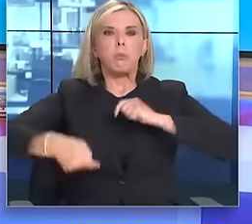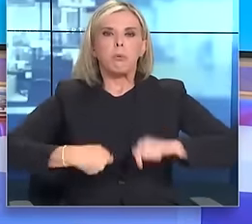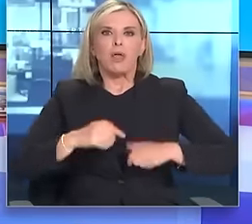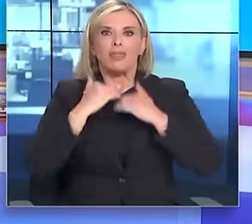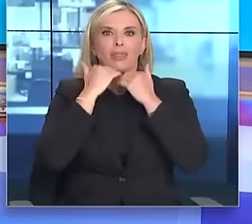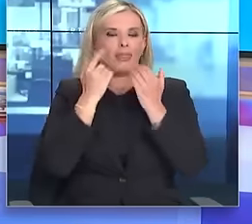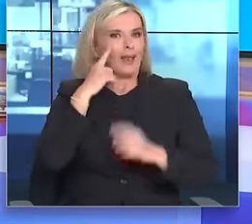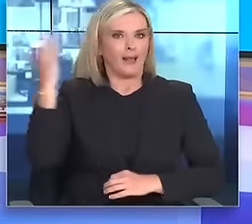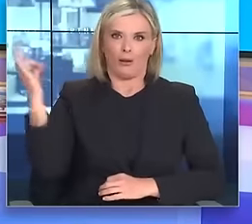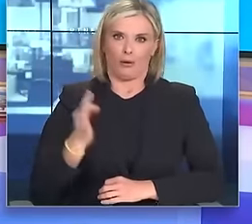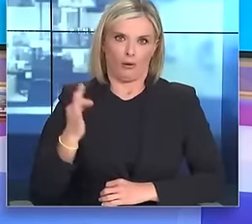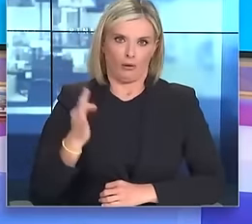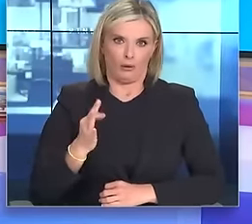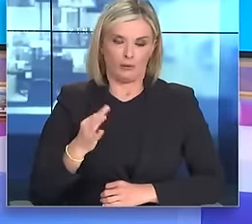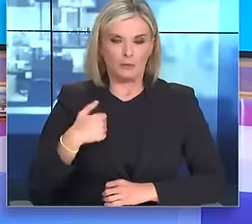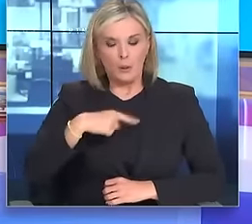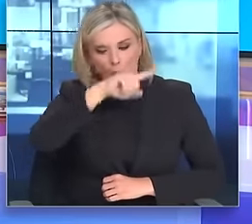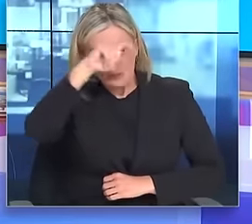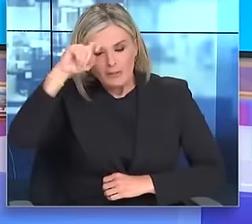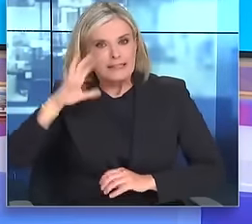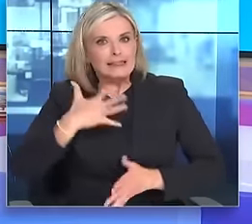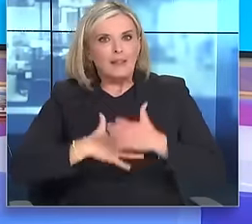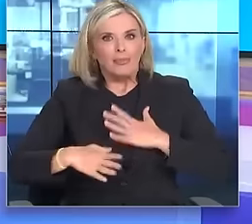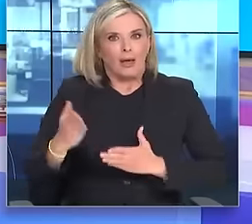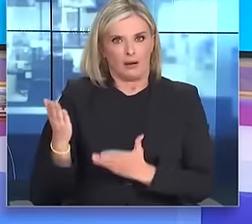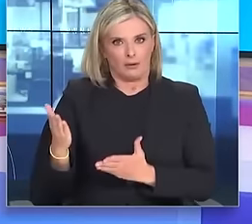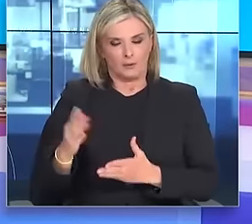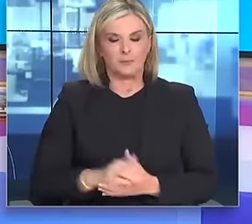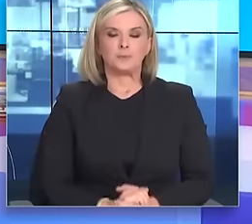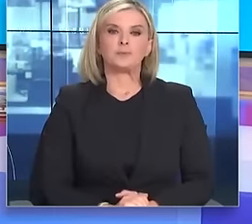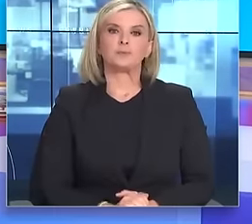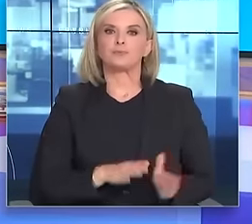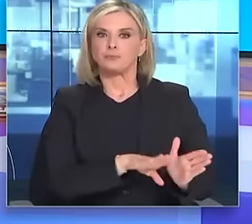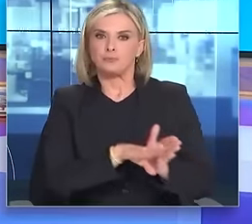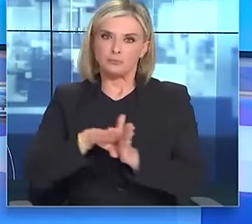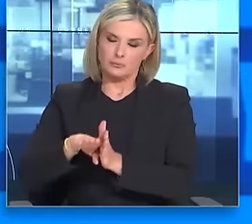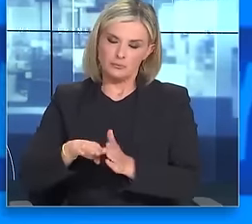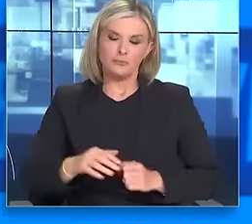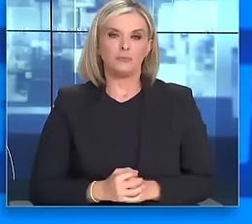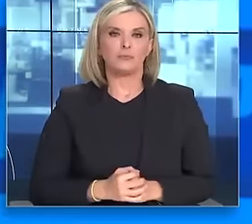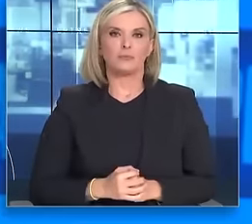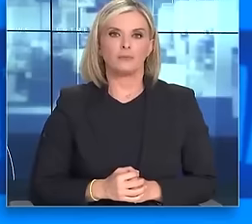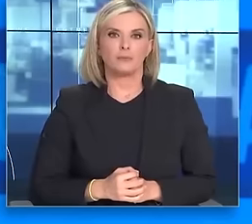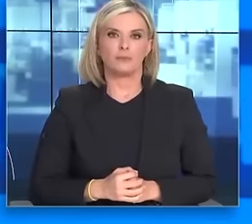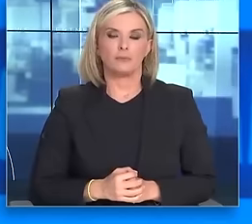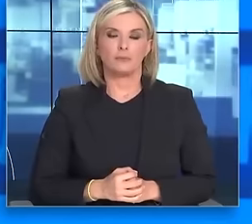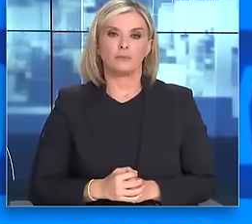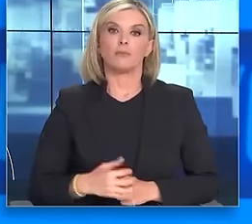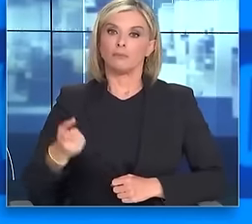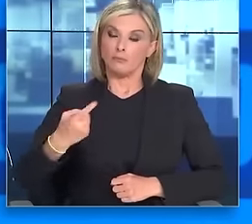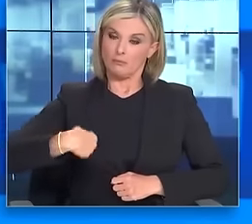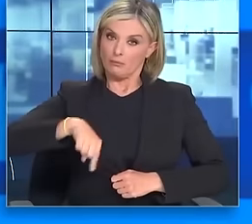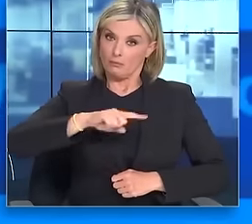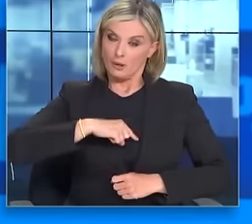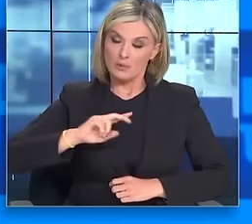Πραγματικά δυσκολεύομαι να το αντιληφθώ. Το δεύτερο το οποίο θα κάνουμε είναι ότι ήδη το έχουμε κάνει, θα